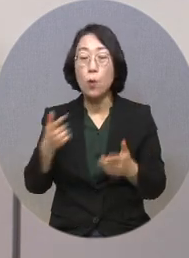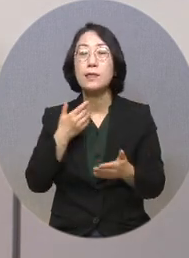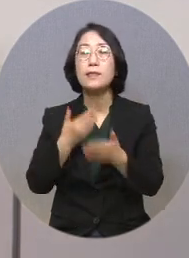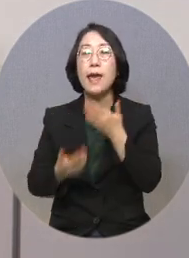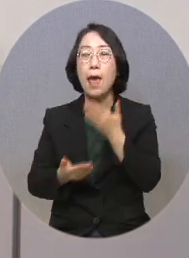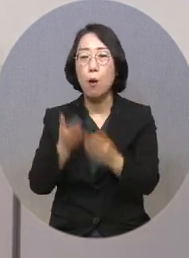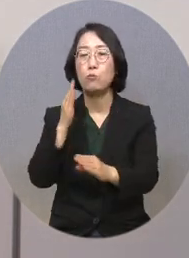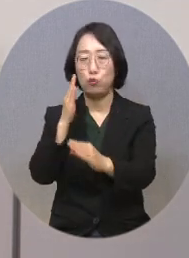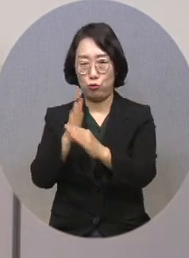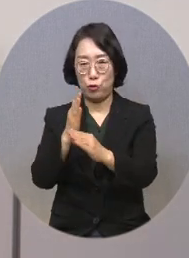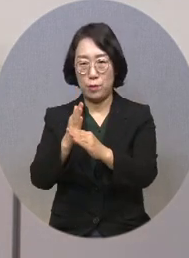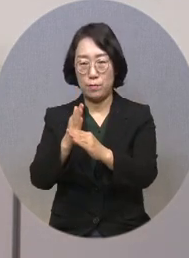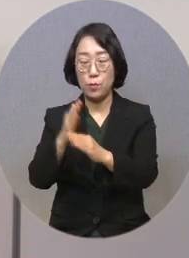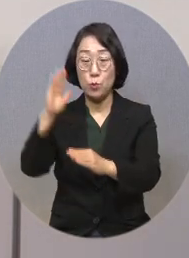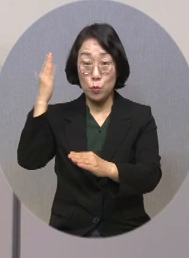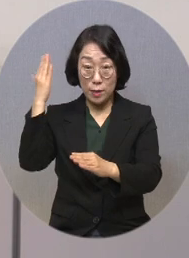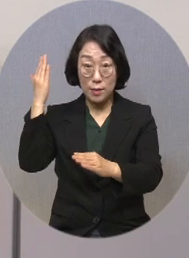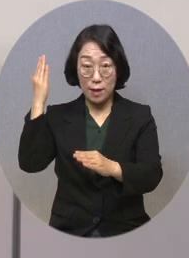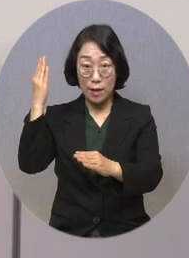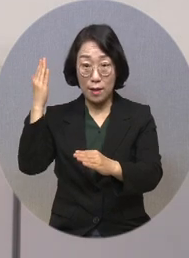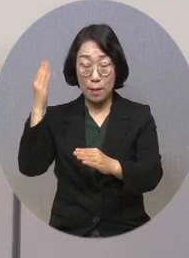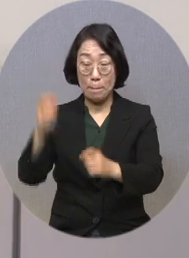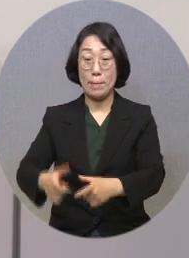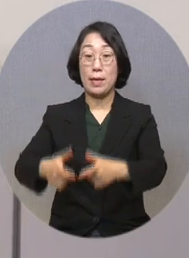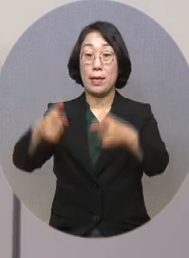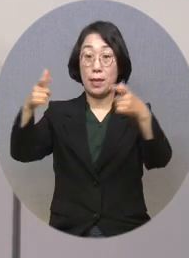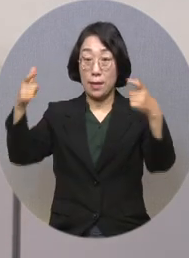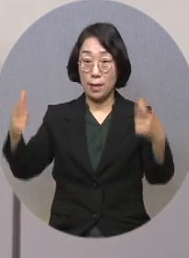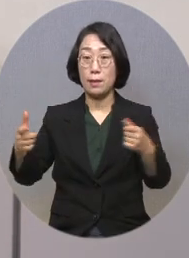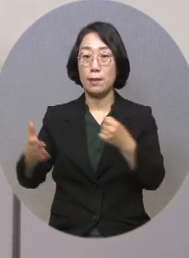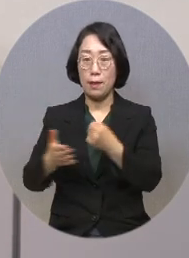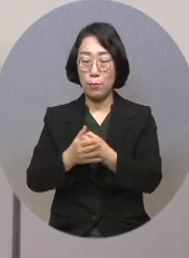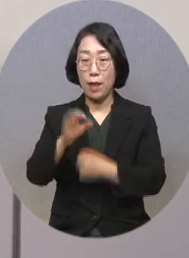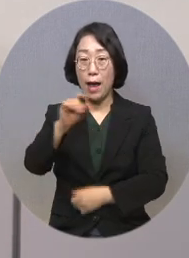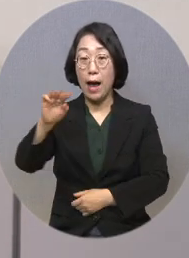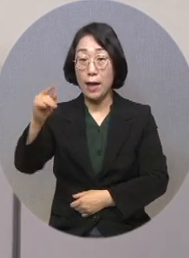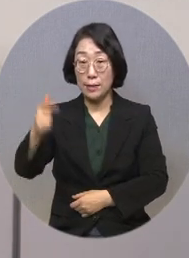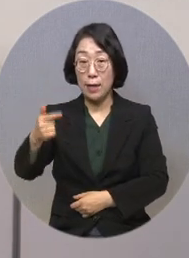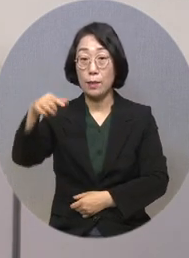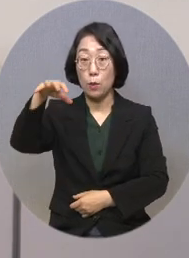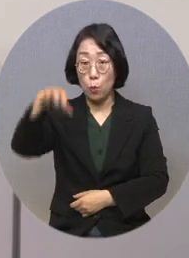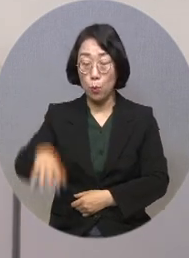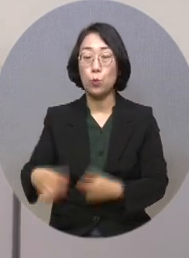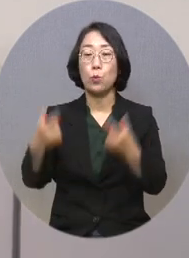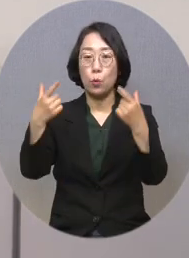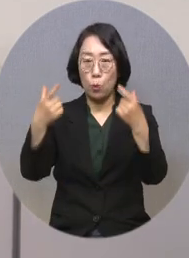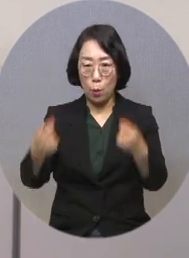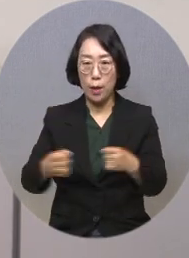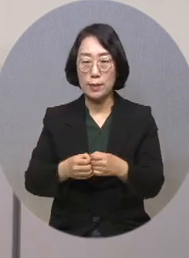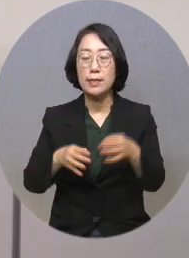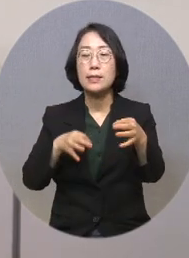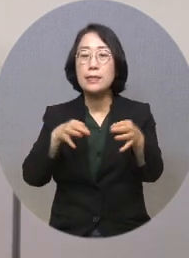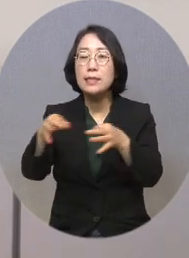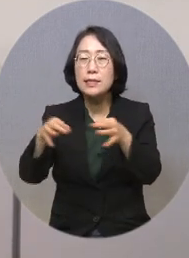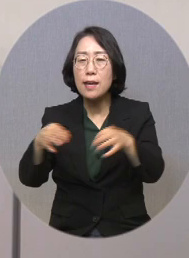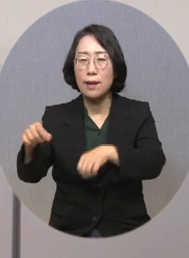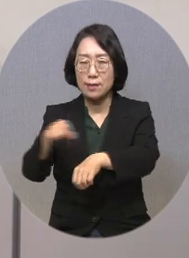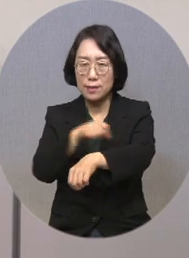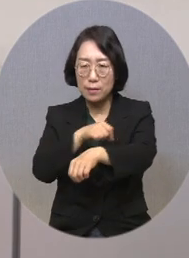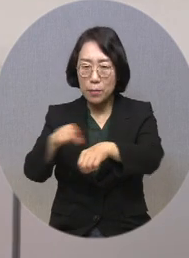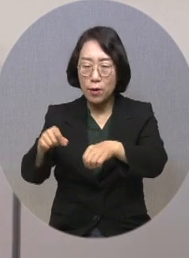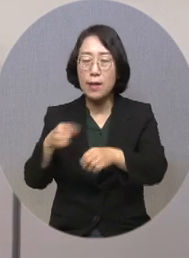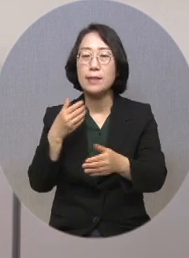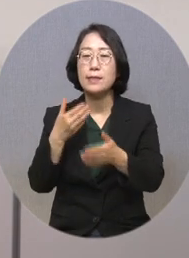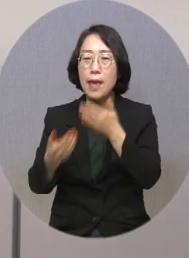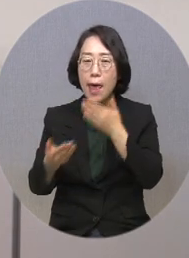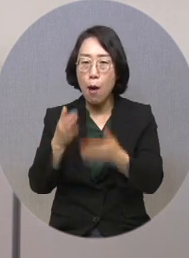위주의 관광이 각광을 받고 있는 만큼 아산에서도 전통시장에서만 가능한 특별한